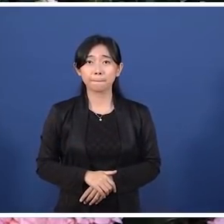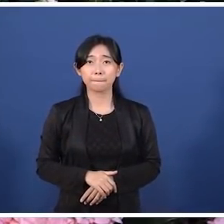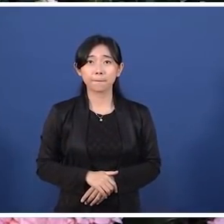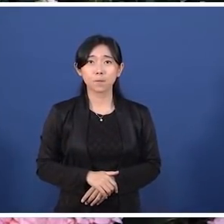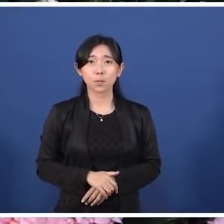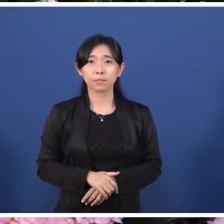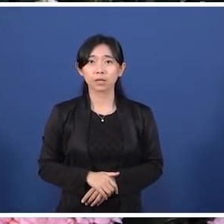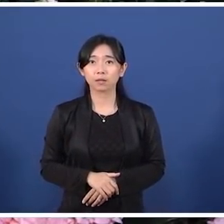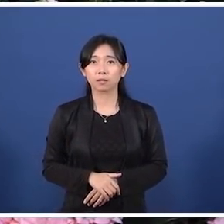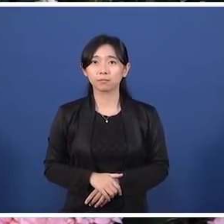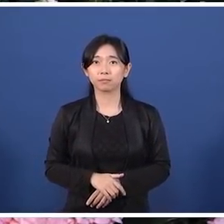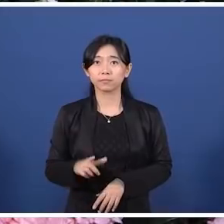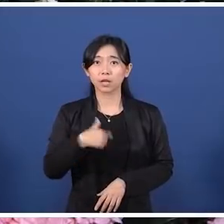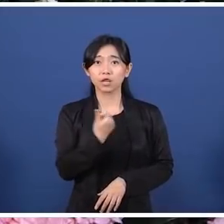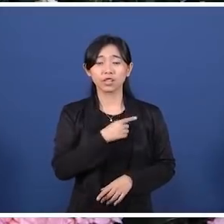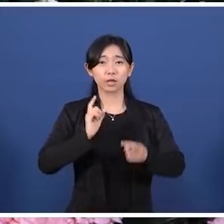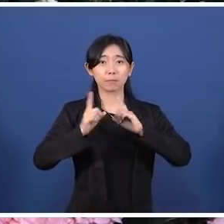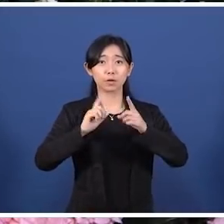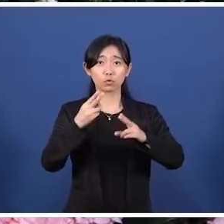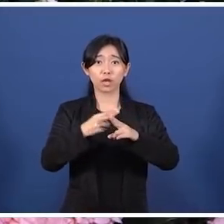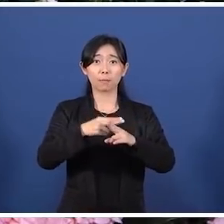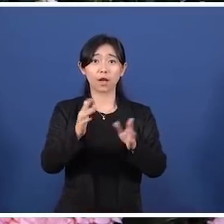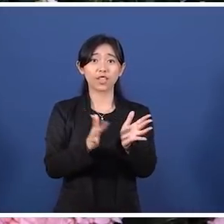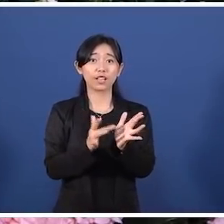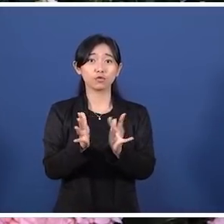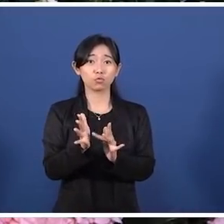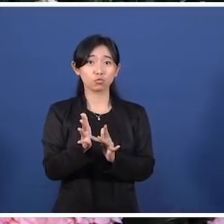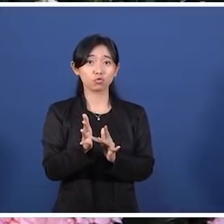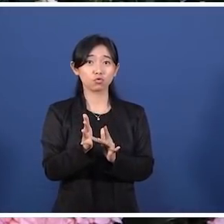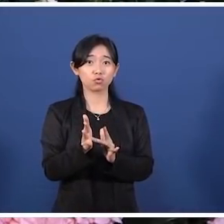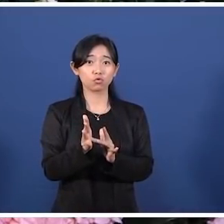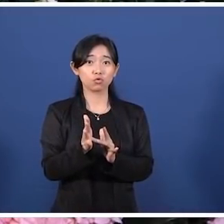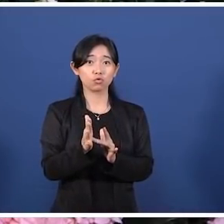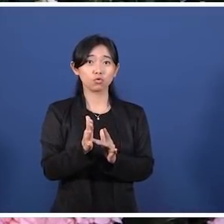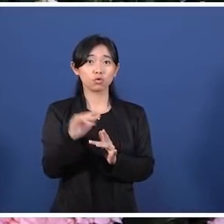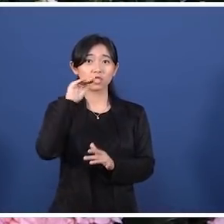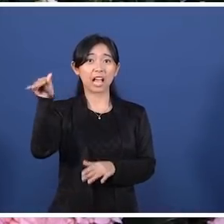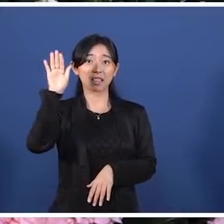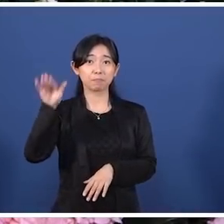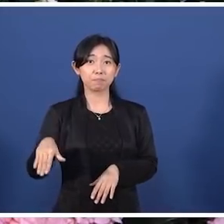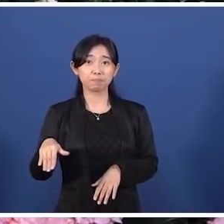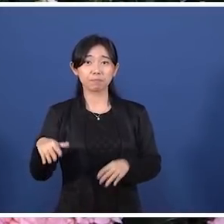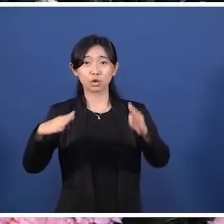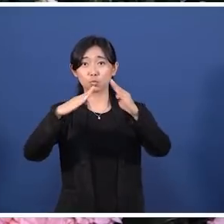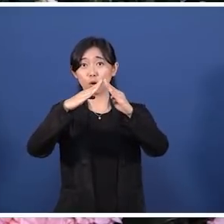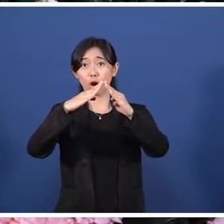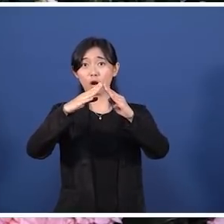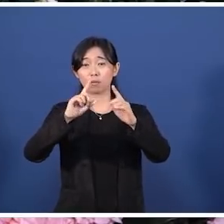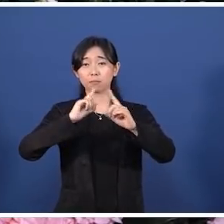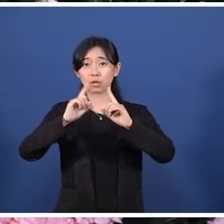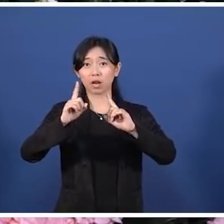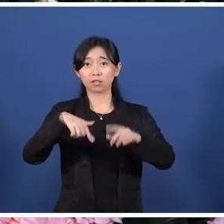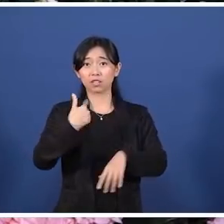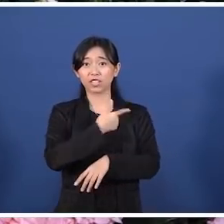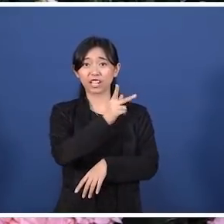mana ketika kita menyebut nama Tuhan Yesus, memasang tanda salib di rumah, mencoba untuk mengatakan bahwa kita